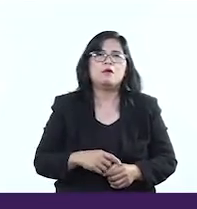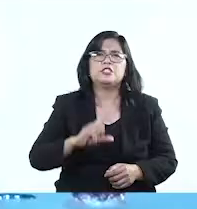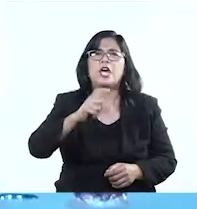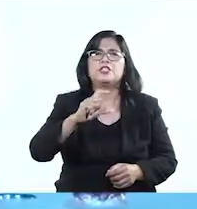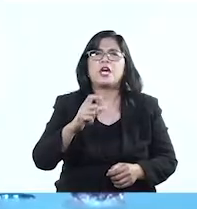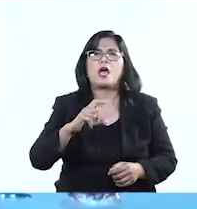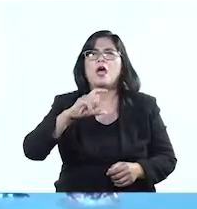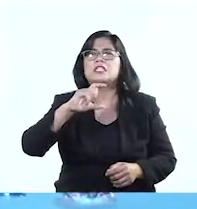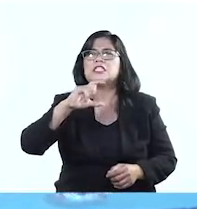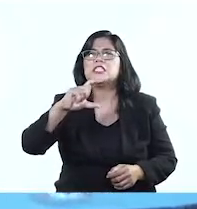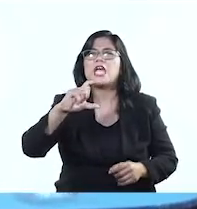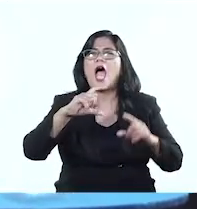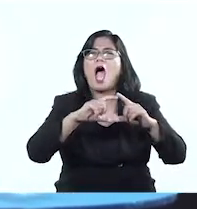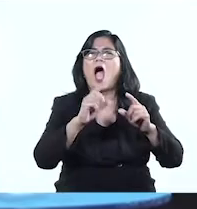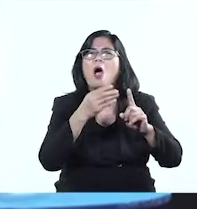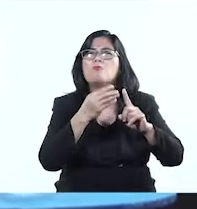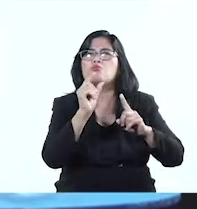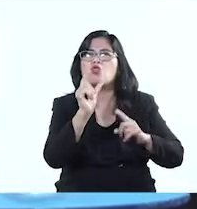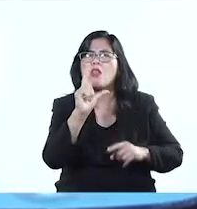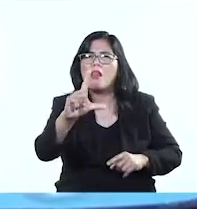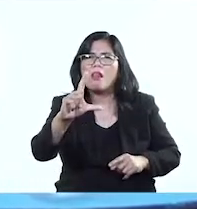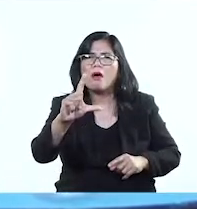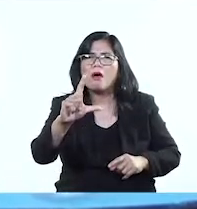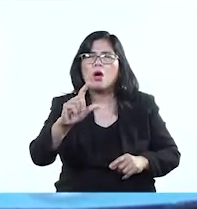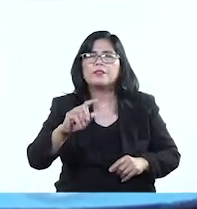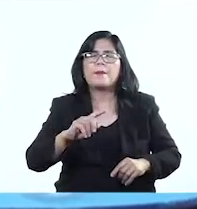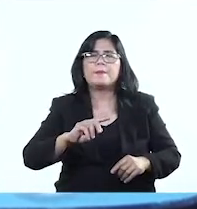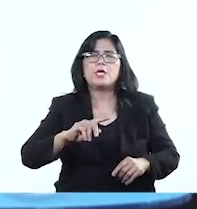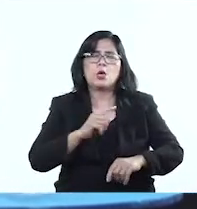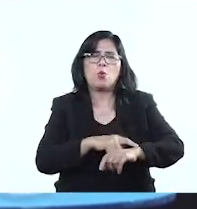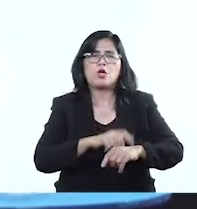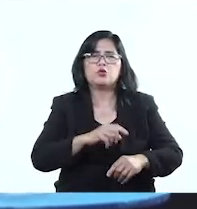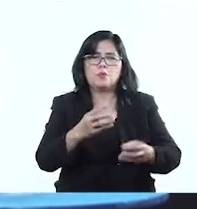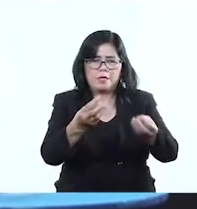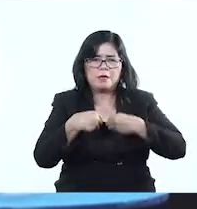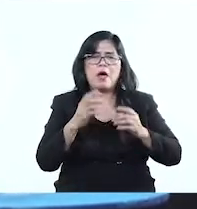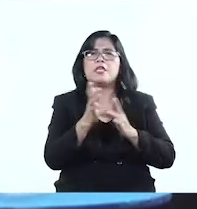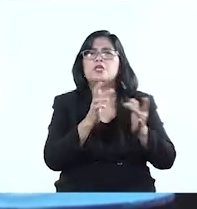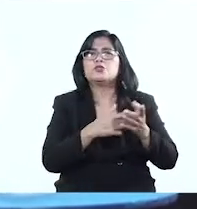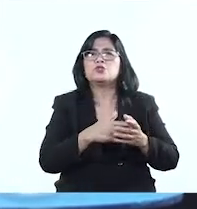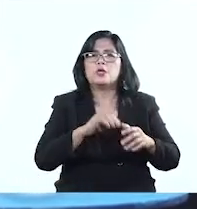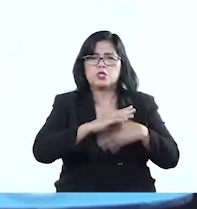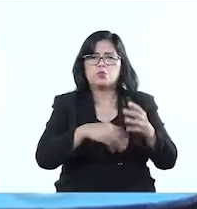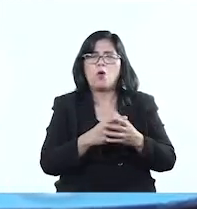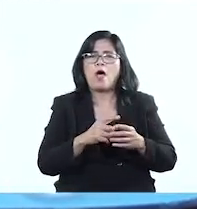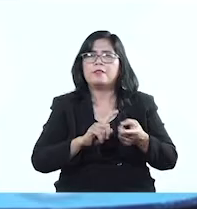salah cabul Semenjak dia menerima Yesus sebagai Tuhan dan juruselamat ditinggalkan oleh semua teman-temannya